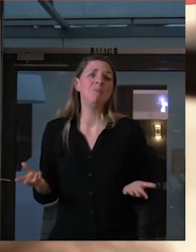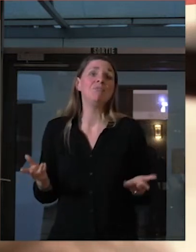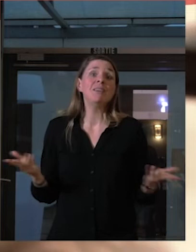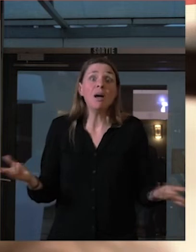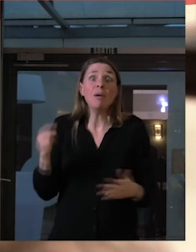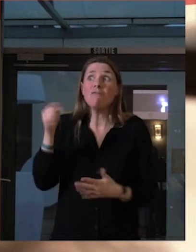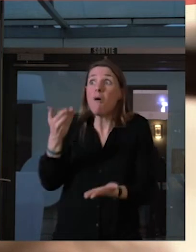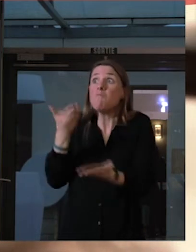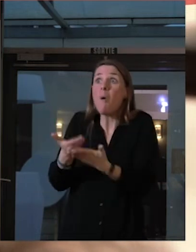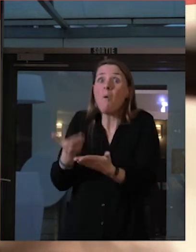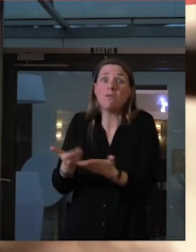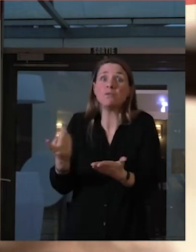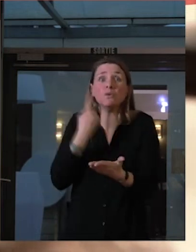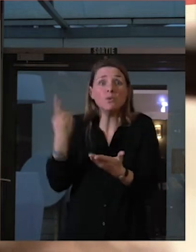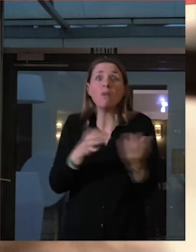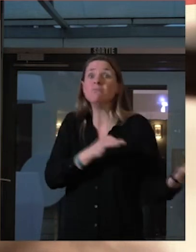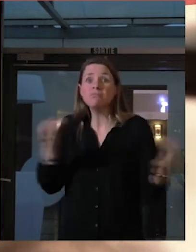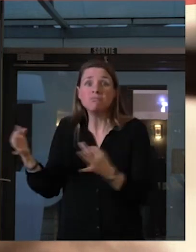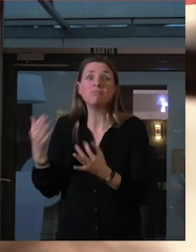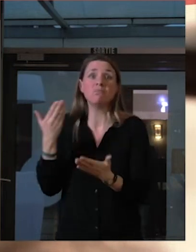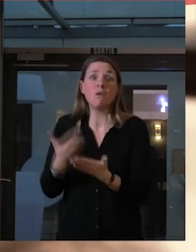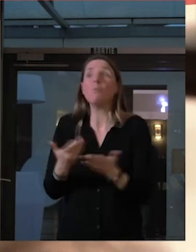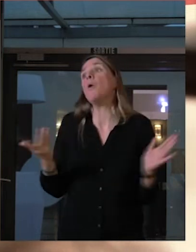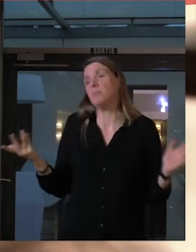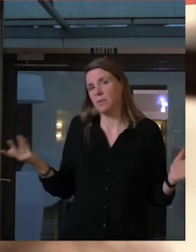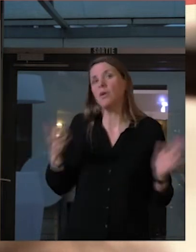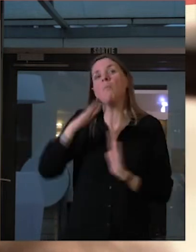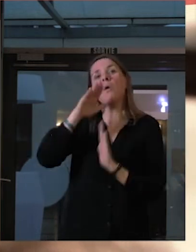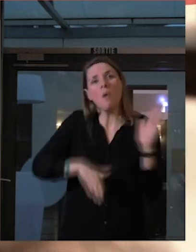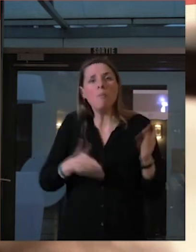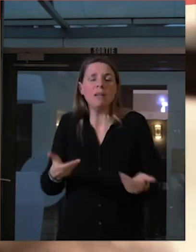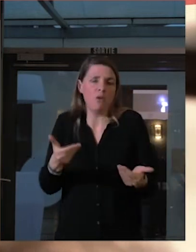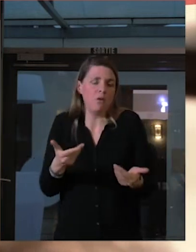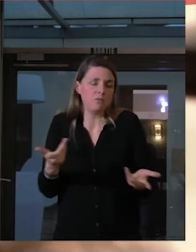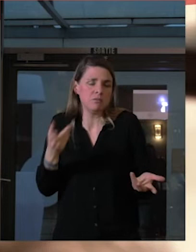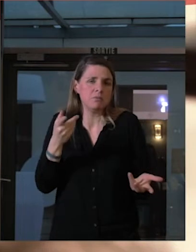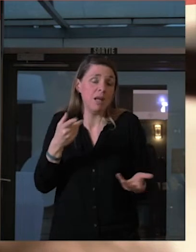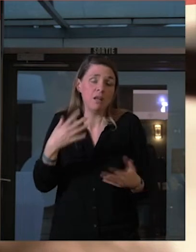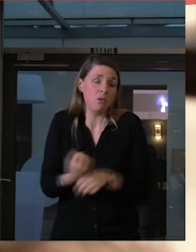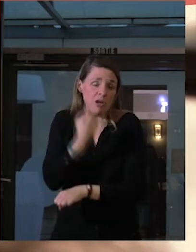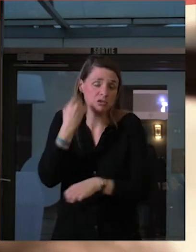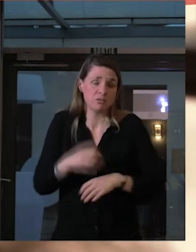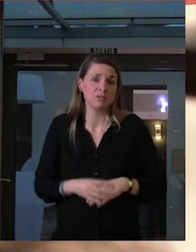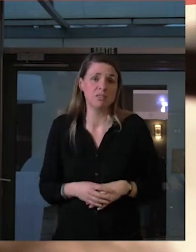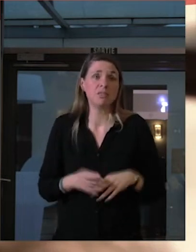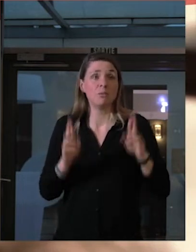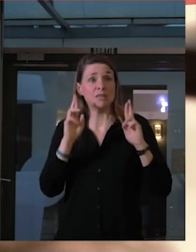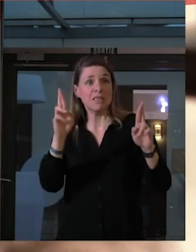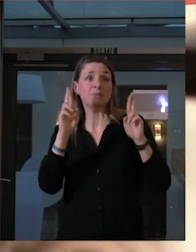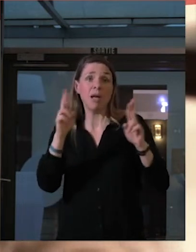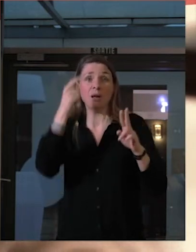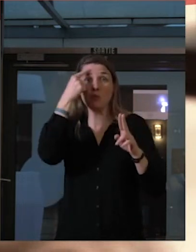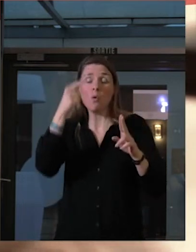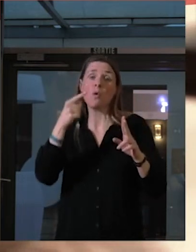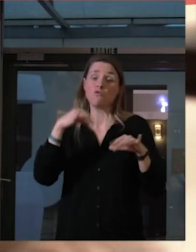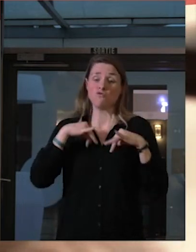il faut prouver tout le temps, en fait. Enfin, moi maintenant, là, ça s'est un peu amélioré avec le temps, mais c'est dommage. J'espère que pour les